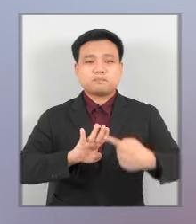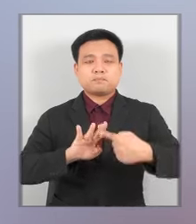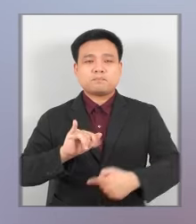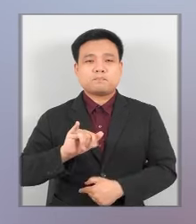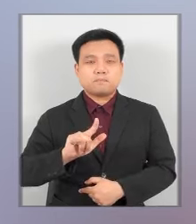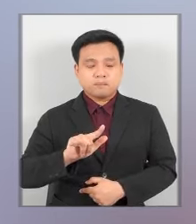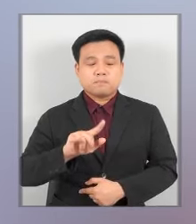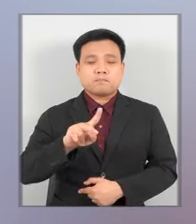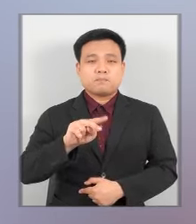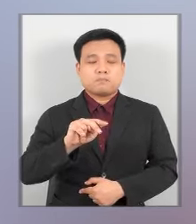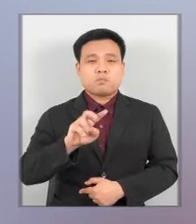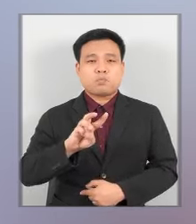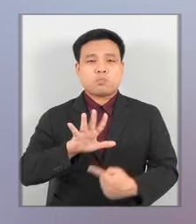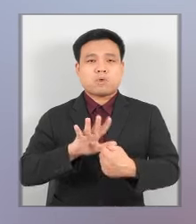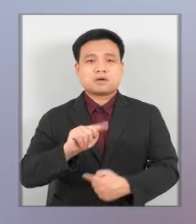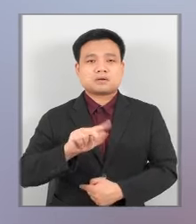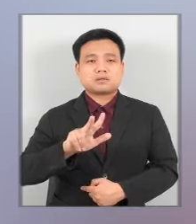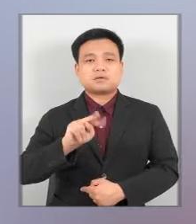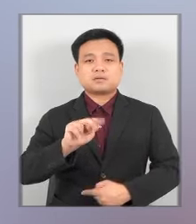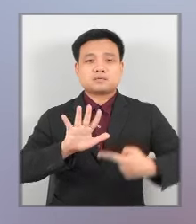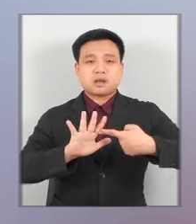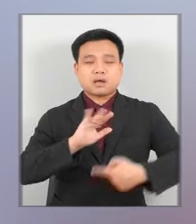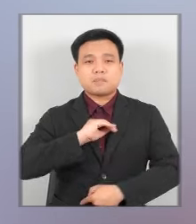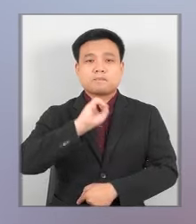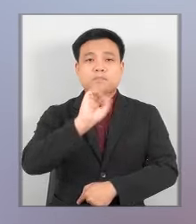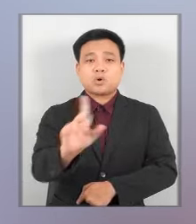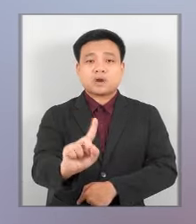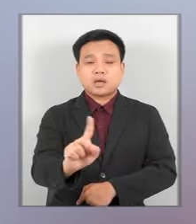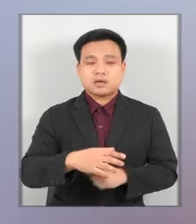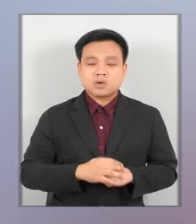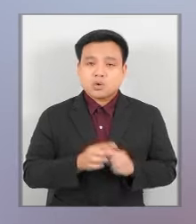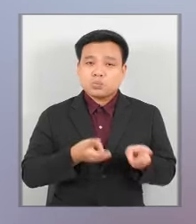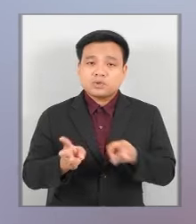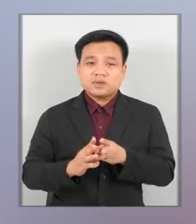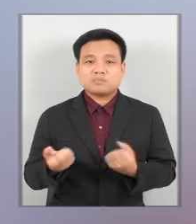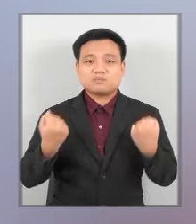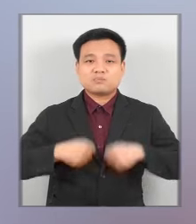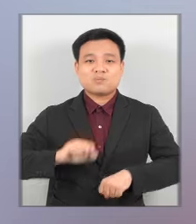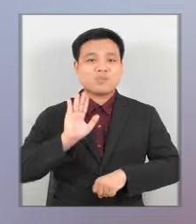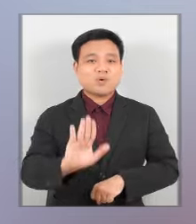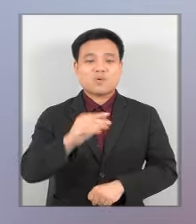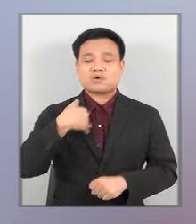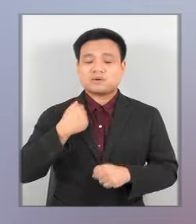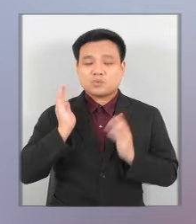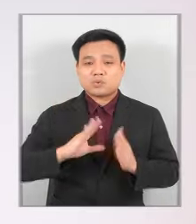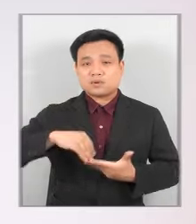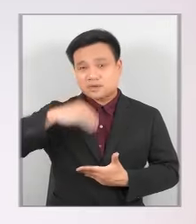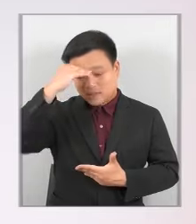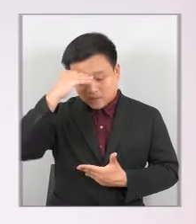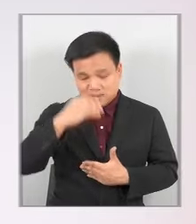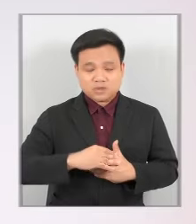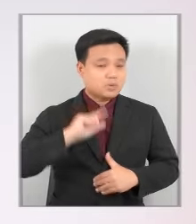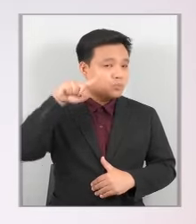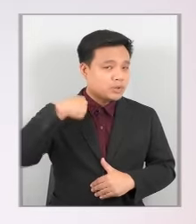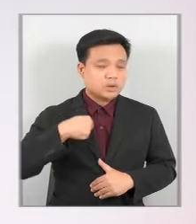แต่งกายของนักเรียนประจำปีการศึกษานี้เป็นภาพนะครับของนักเรียนชั้นมต้นมปลายทั้งผู้ชายผู้หญิงนะ